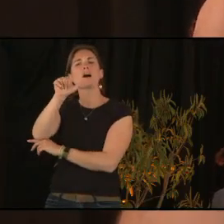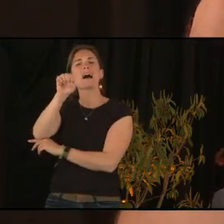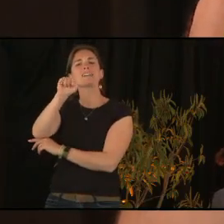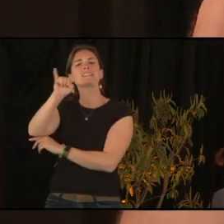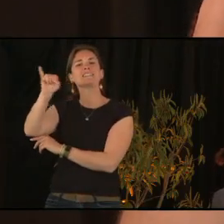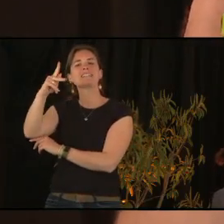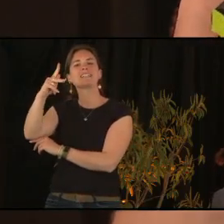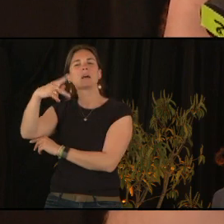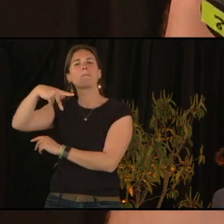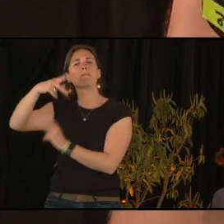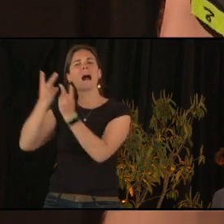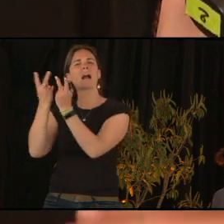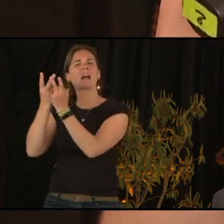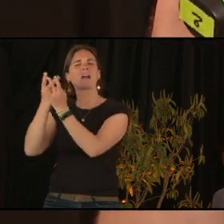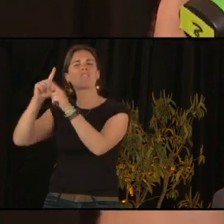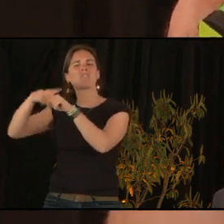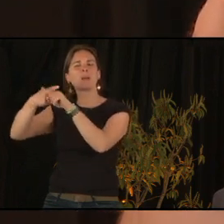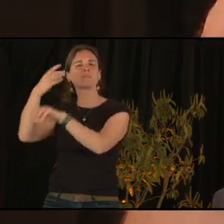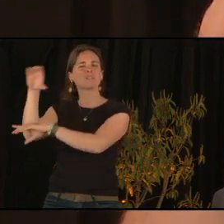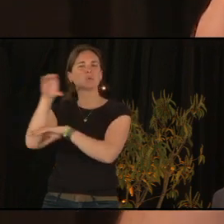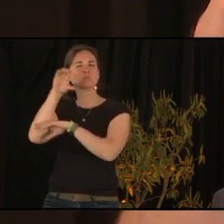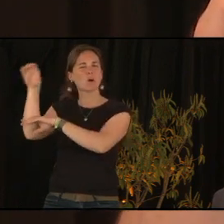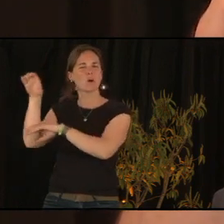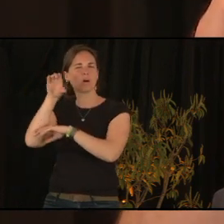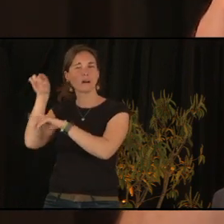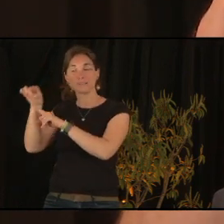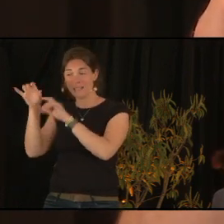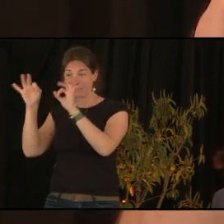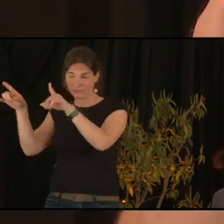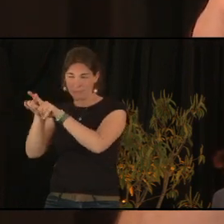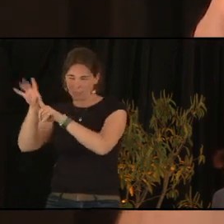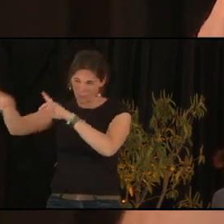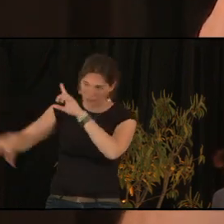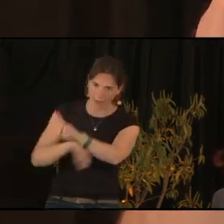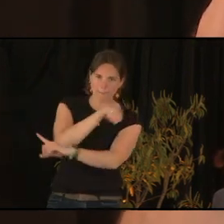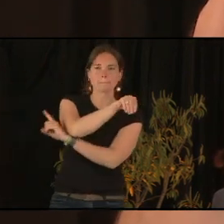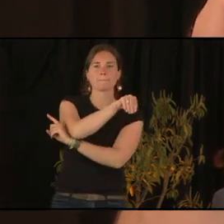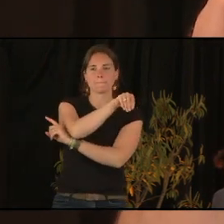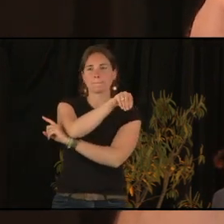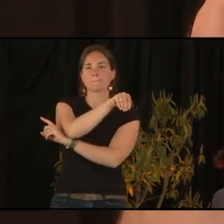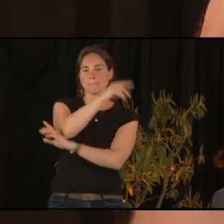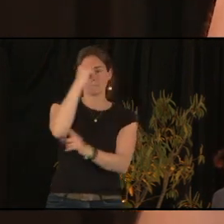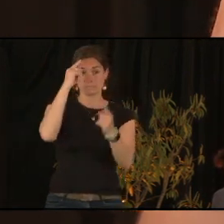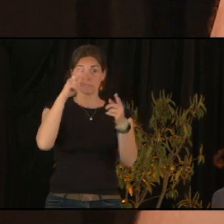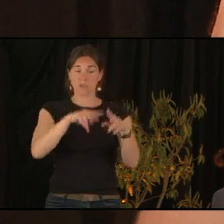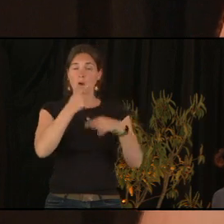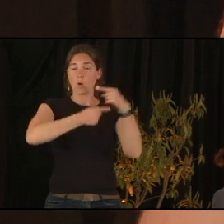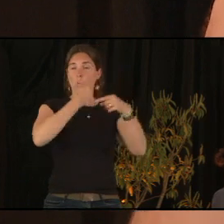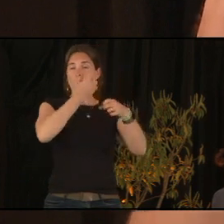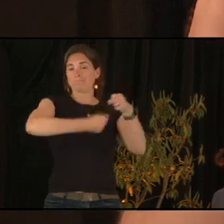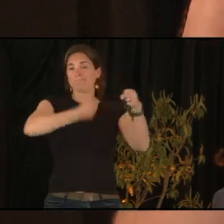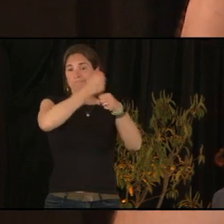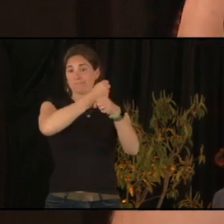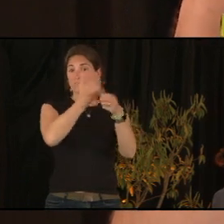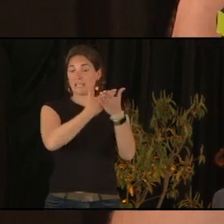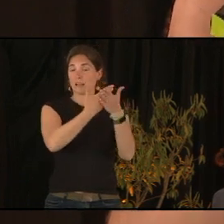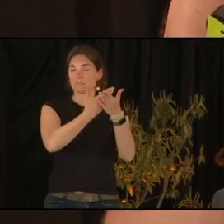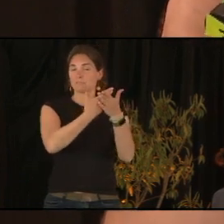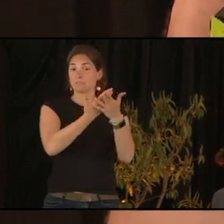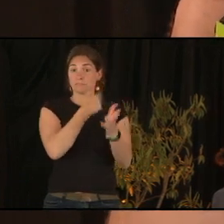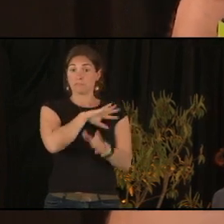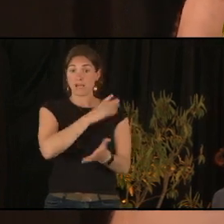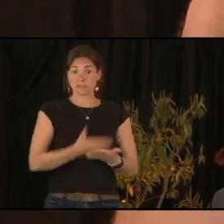Park. C'est un parc qui existe d'ailleurs réellement, en fait, qui est en construction dans ce territoire-là. Et c'est inspiré par ce